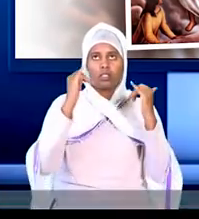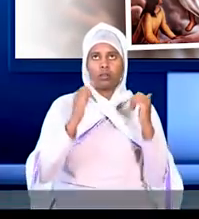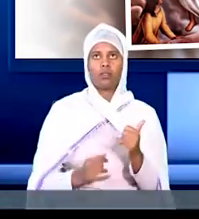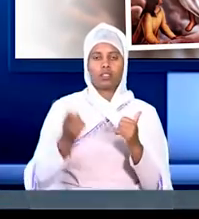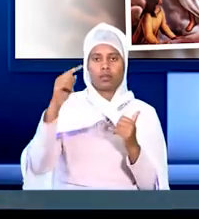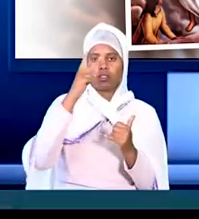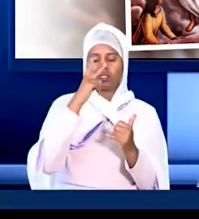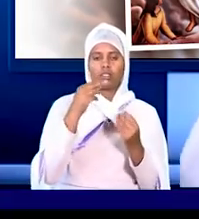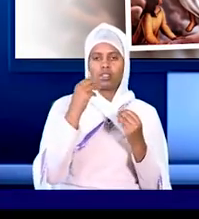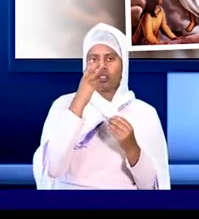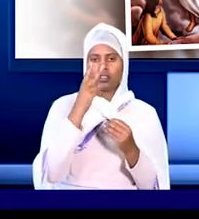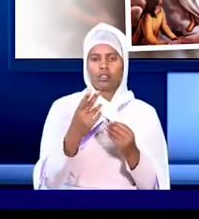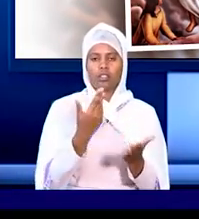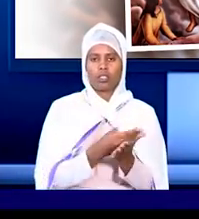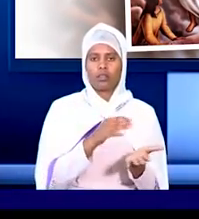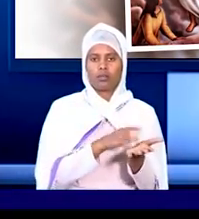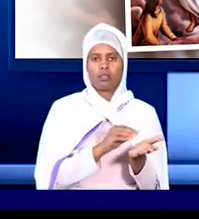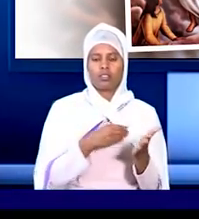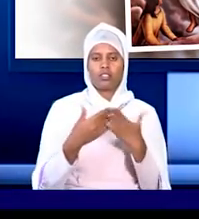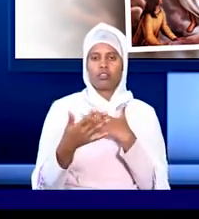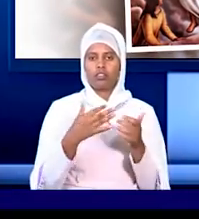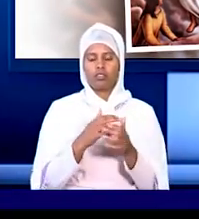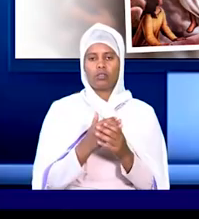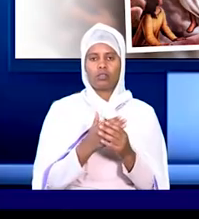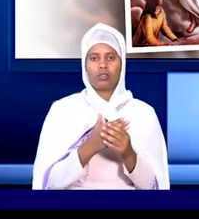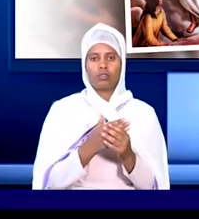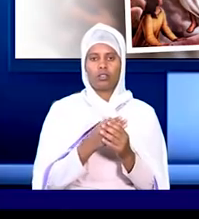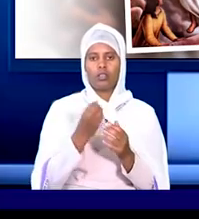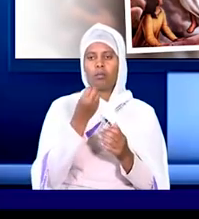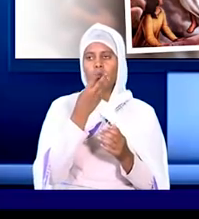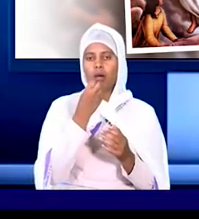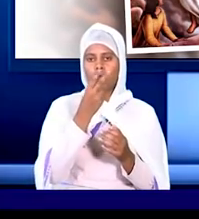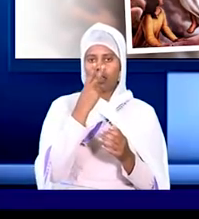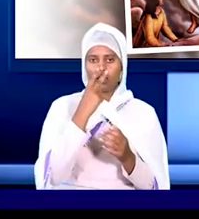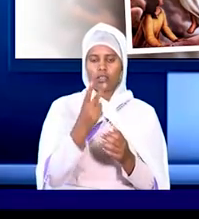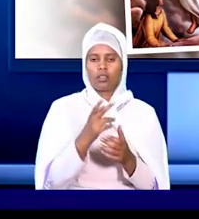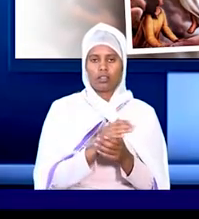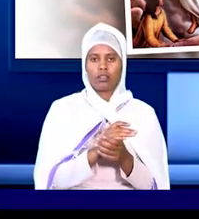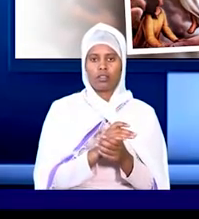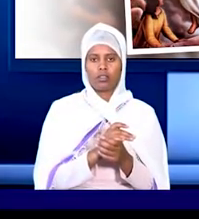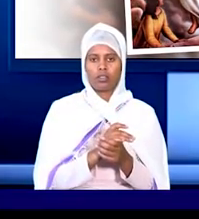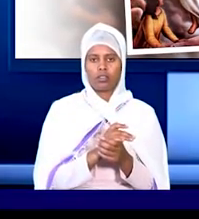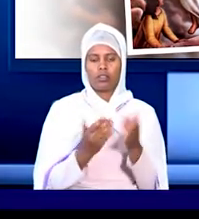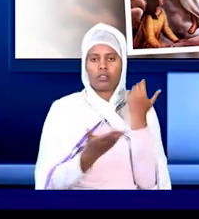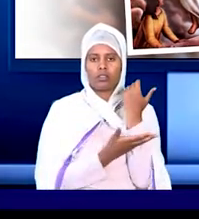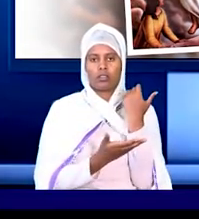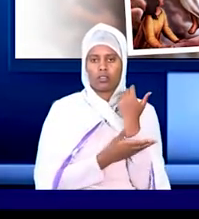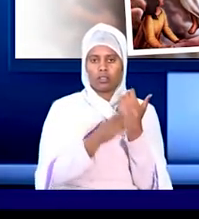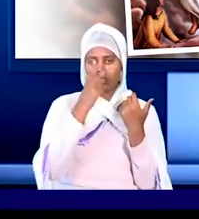እዩ ክብሪ ጎይታ ረአየ። እንታይ ረአየ? ካብ ምድሪ ዝተፈጥሩ ዕምባባ ምድሪ